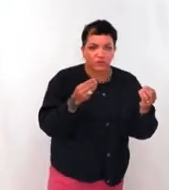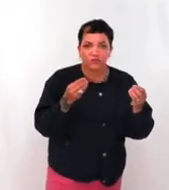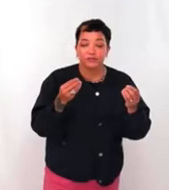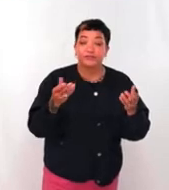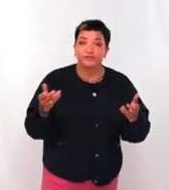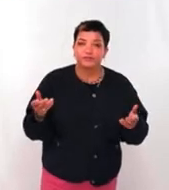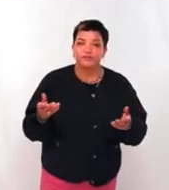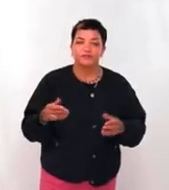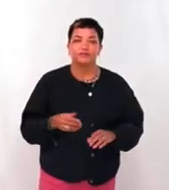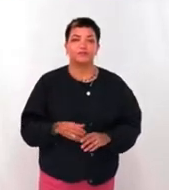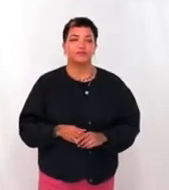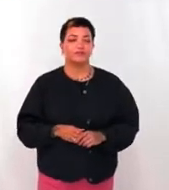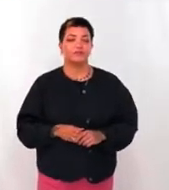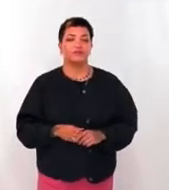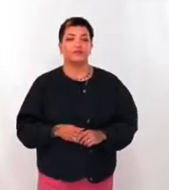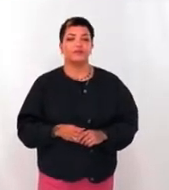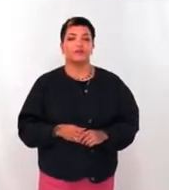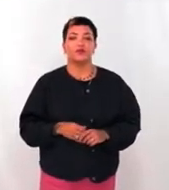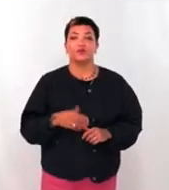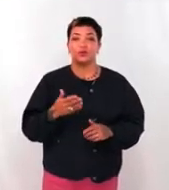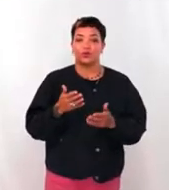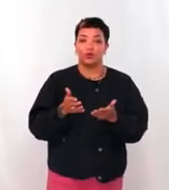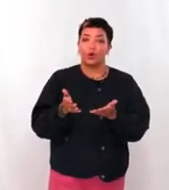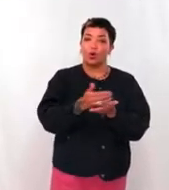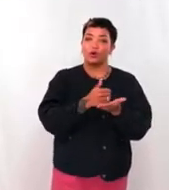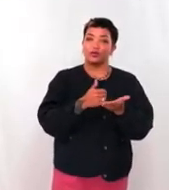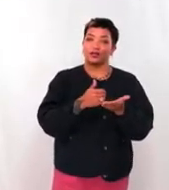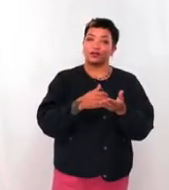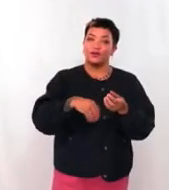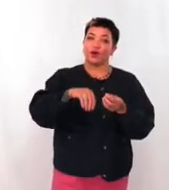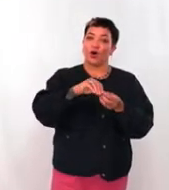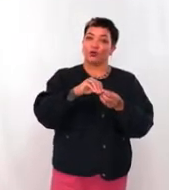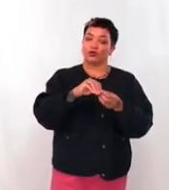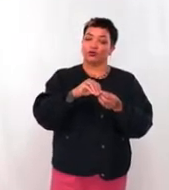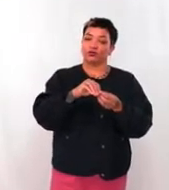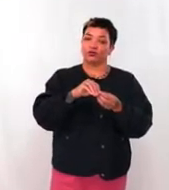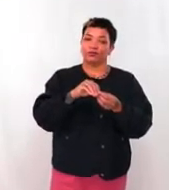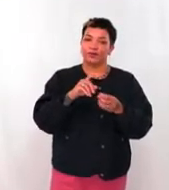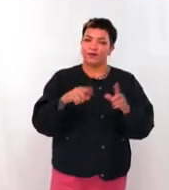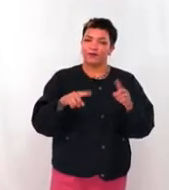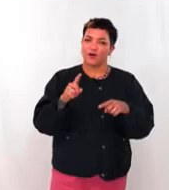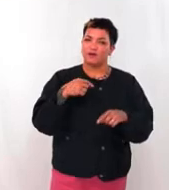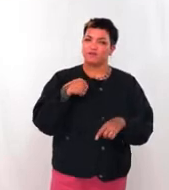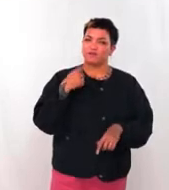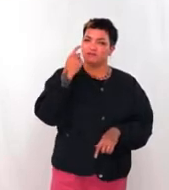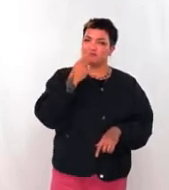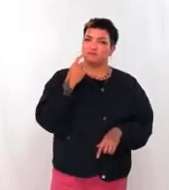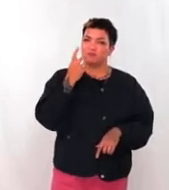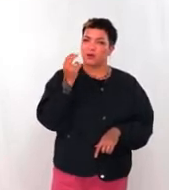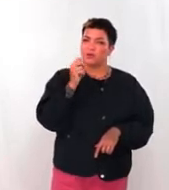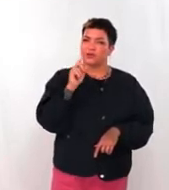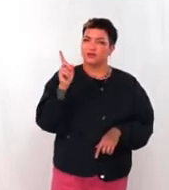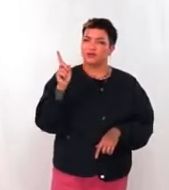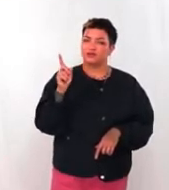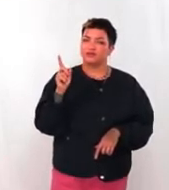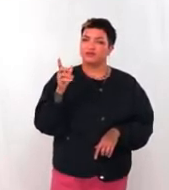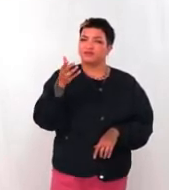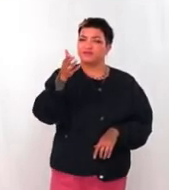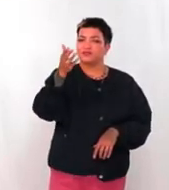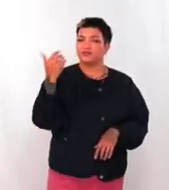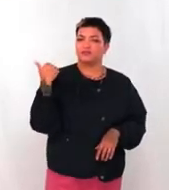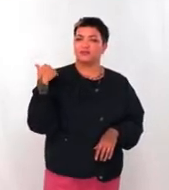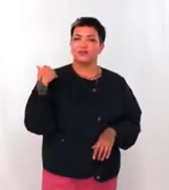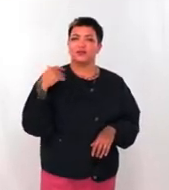Des recettes supplémentaires, avec d'ailleurs des fois des choses qui m'échappent, hein. Incompréhensible, la manip là, sur